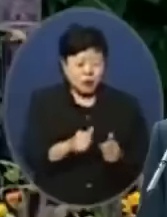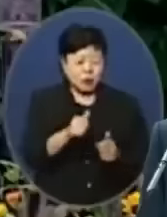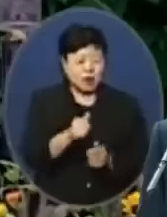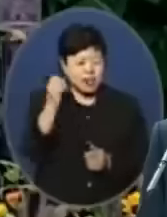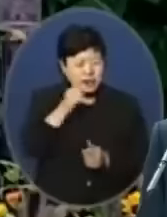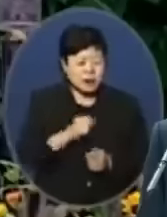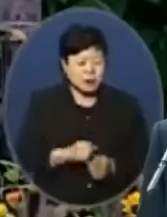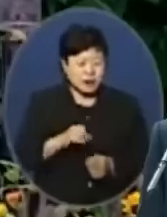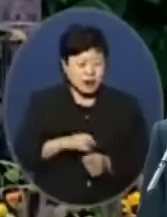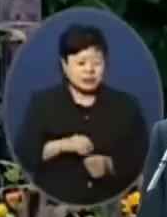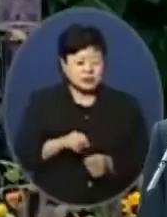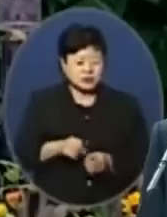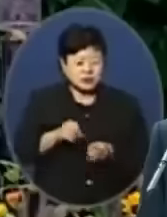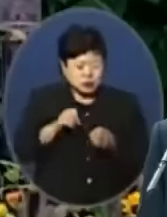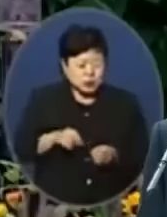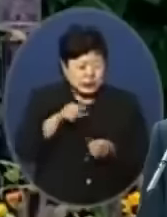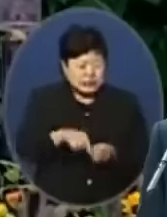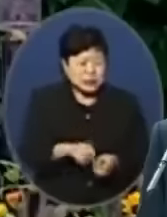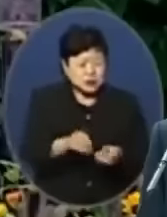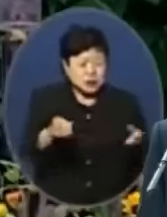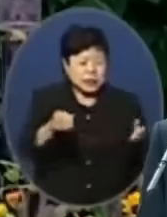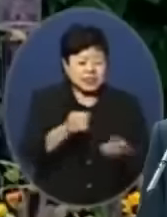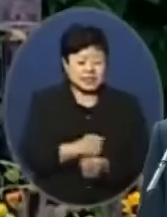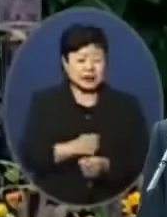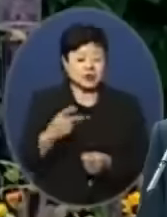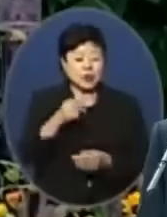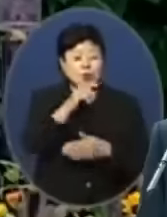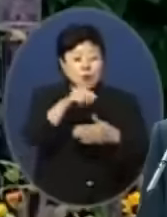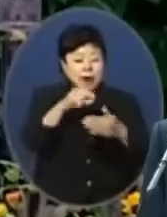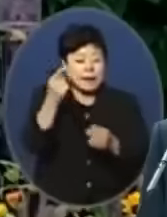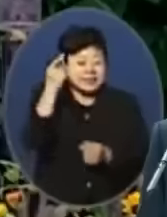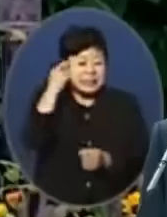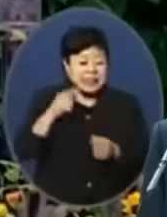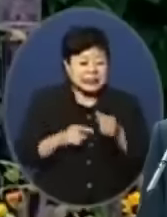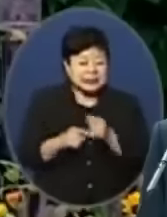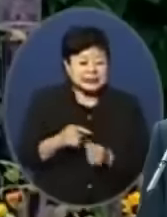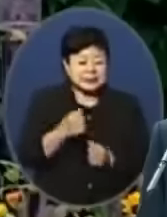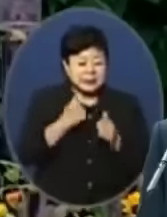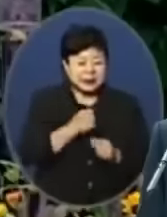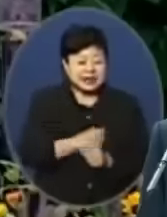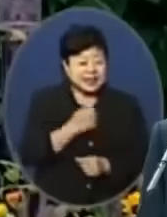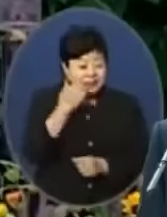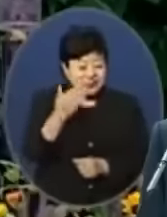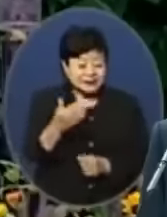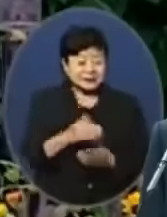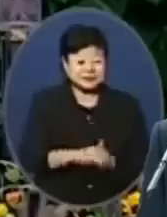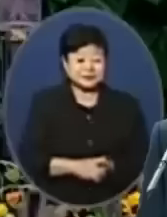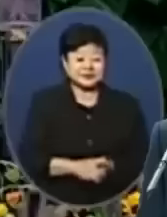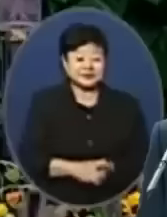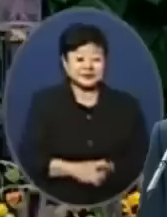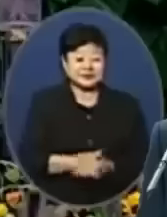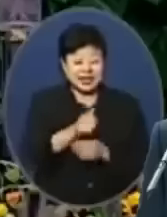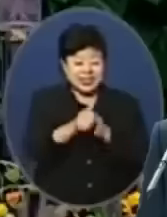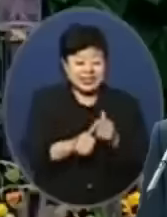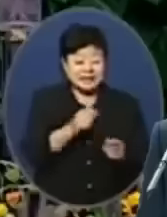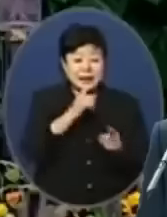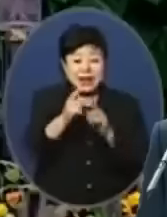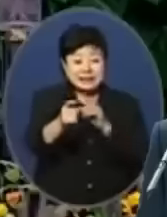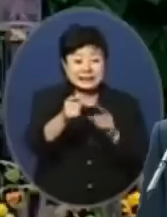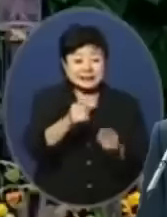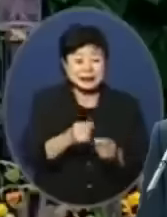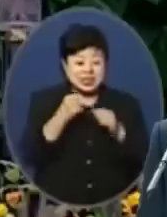혼과 영과 및 관절과 골수를 찔러 쪼개기까지 하며 또 마음의 생각과 뜻을 판단한다. 하나님의